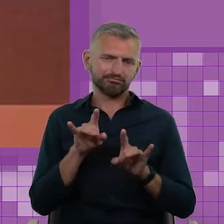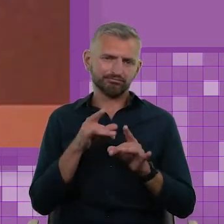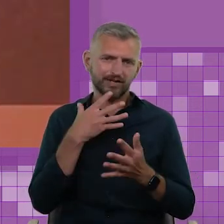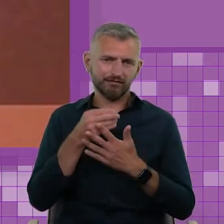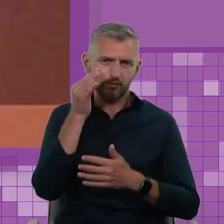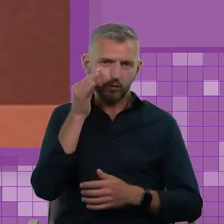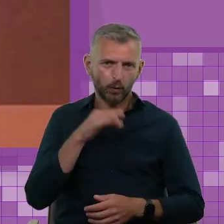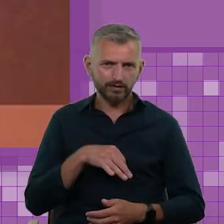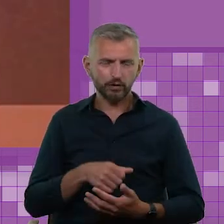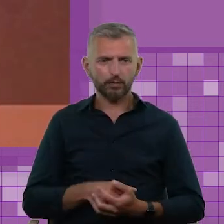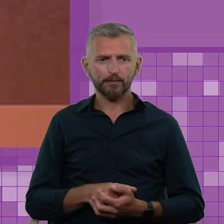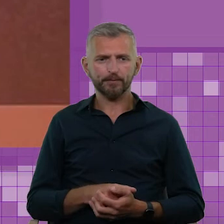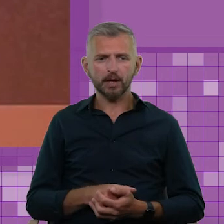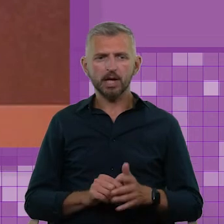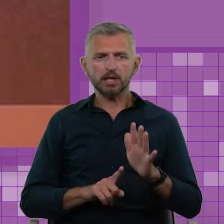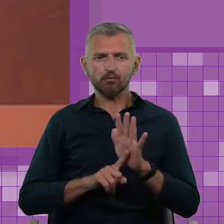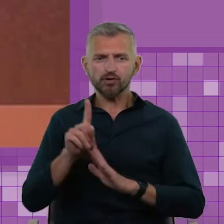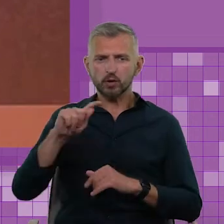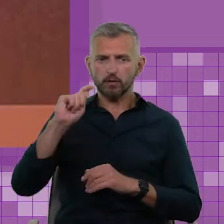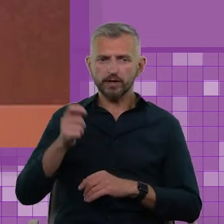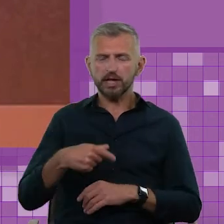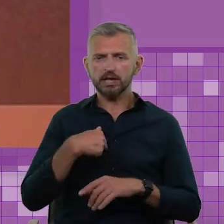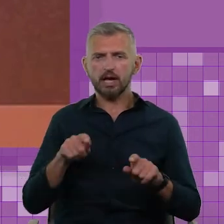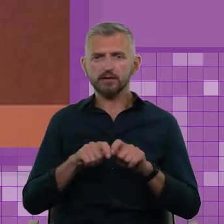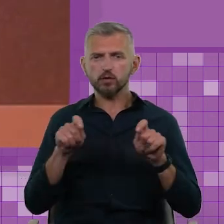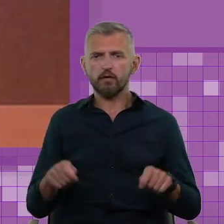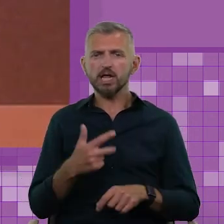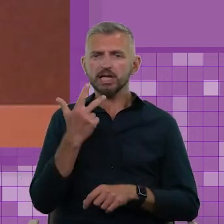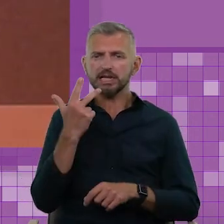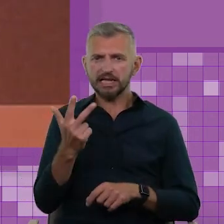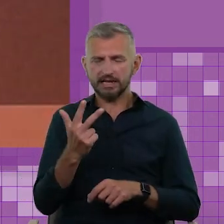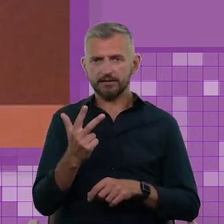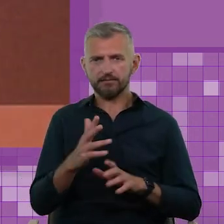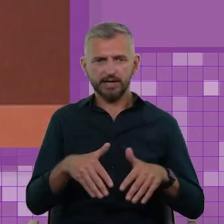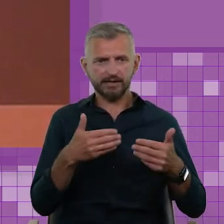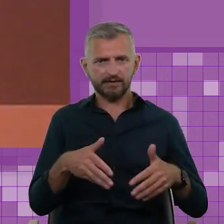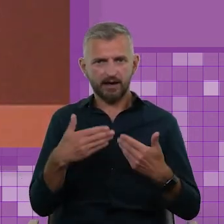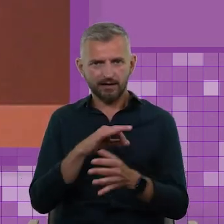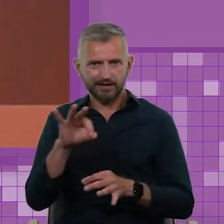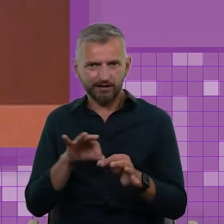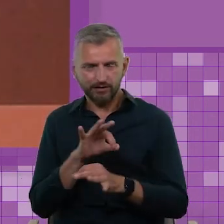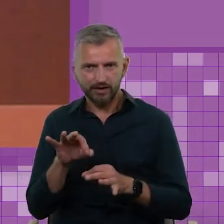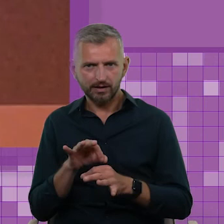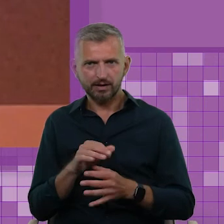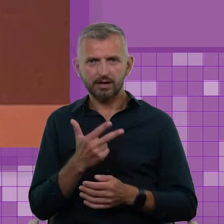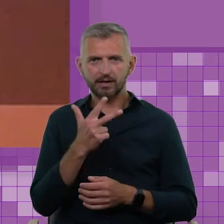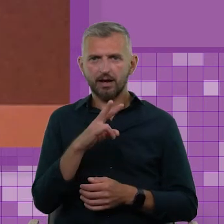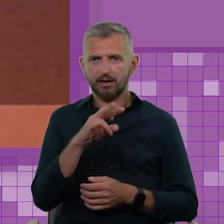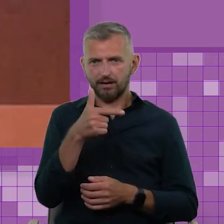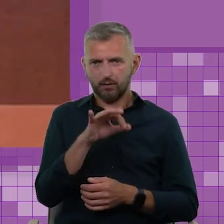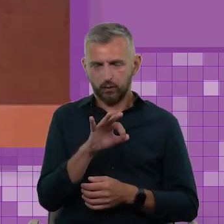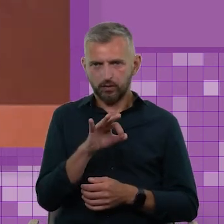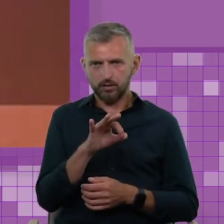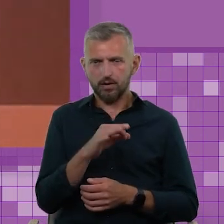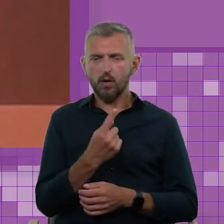досвідом. Спочатку війни я заснувала три ініціативи та три NGO. Як то